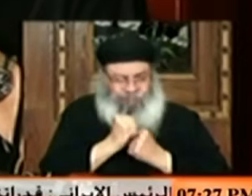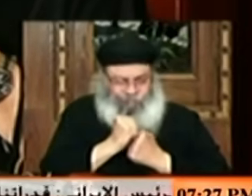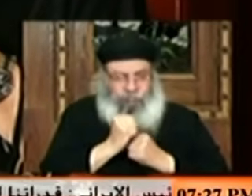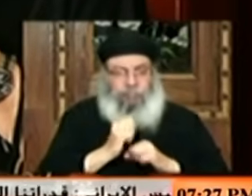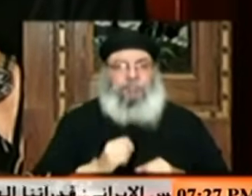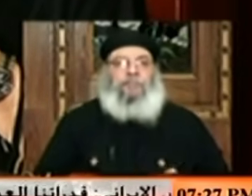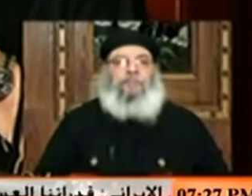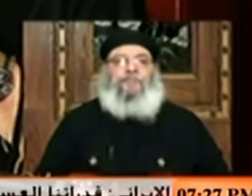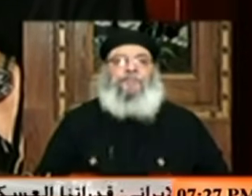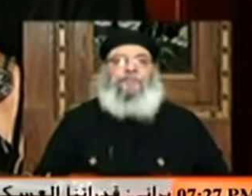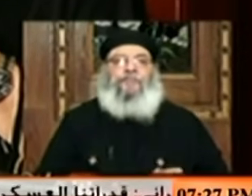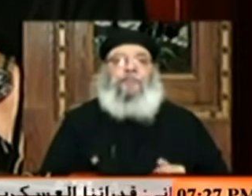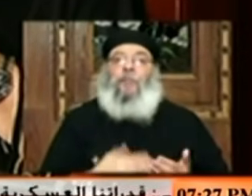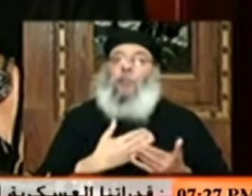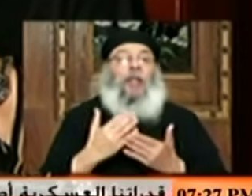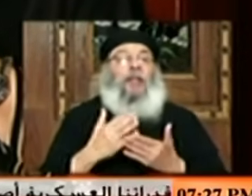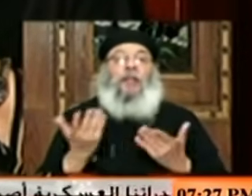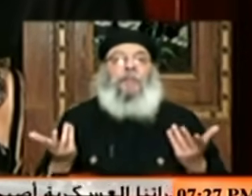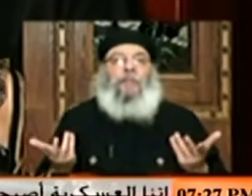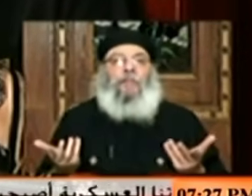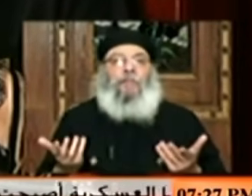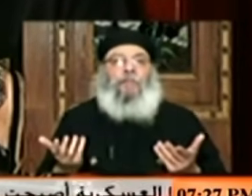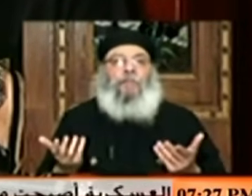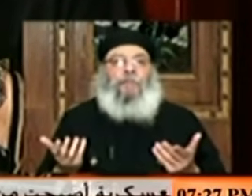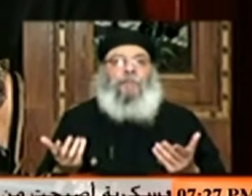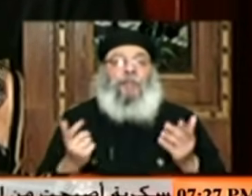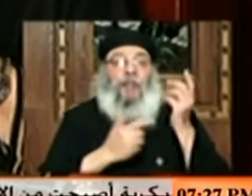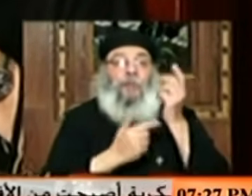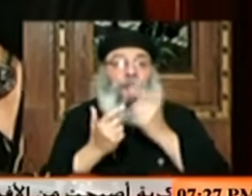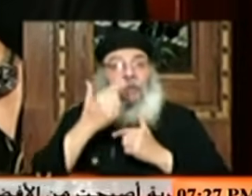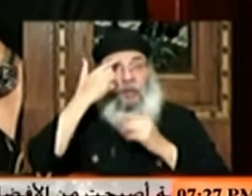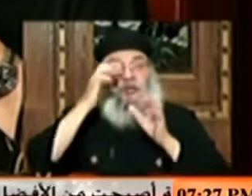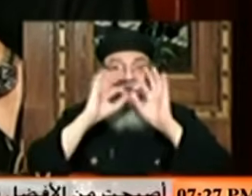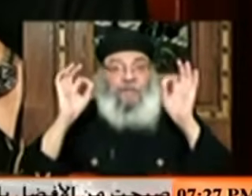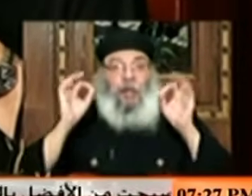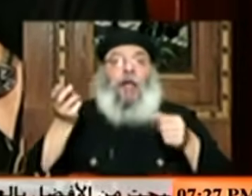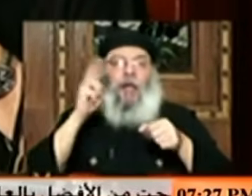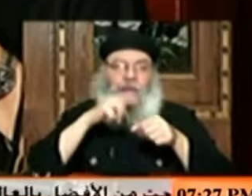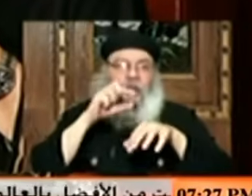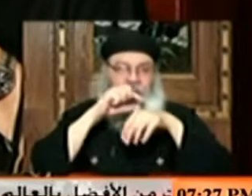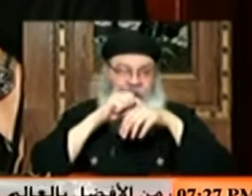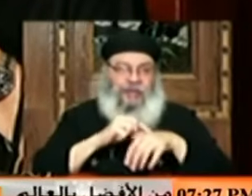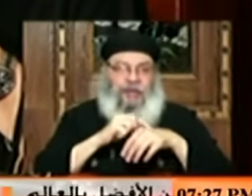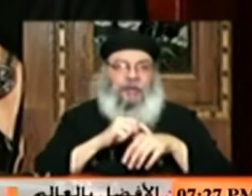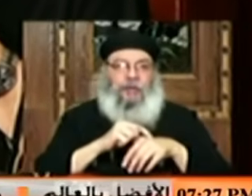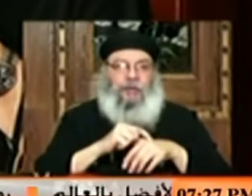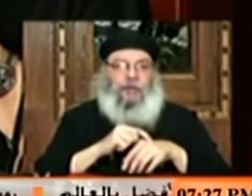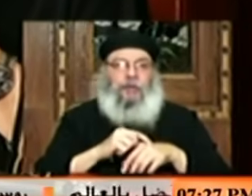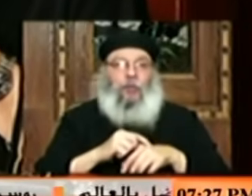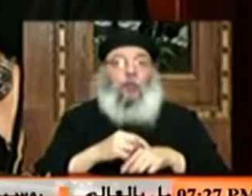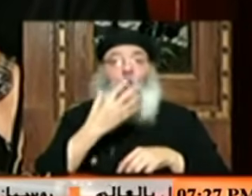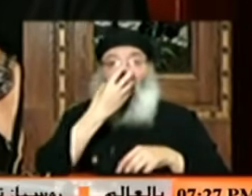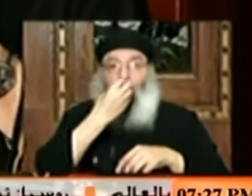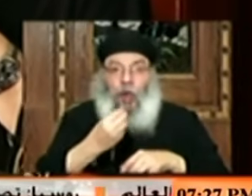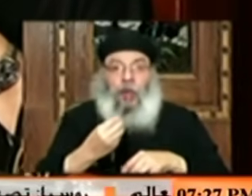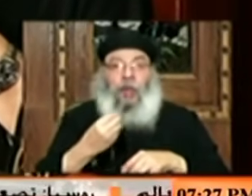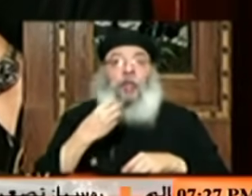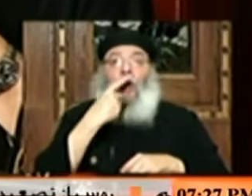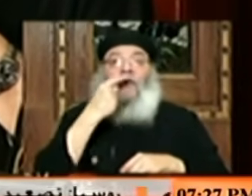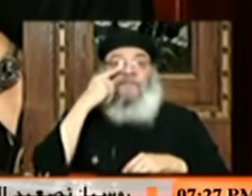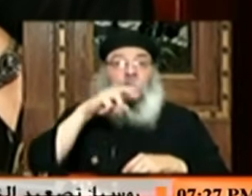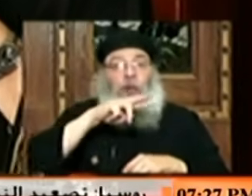نفسيا طب وبعدين لما المسيح شفاها شافاها ايضا جسديا ونفسيا